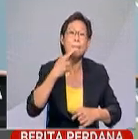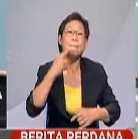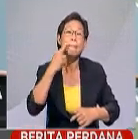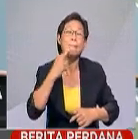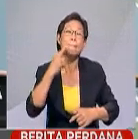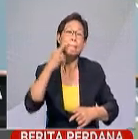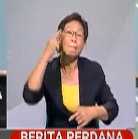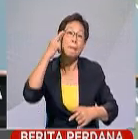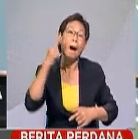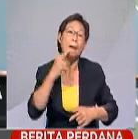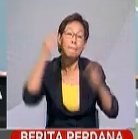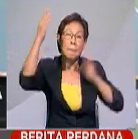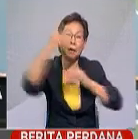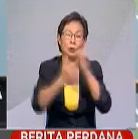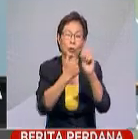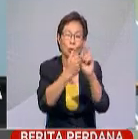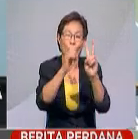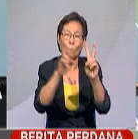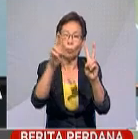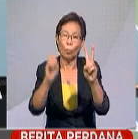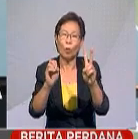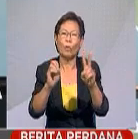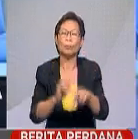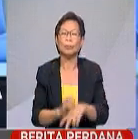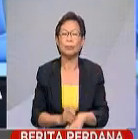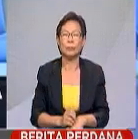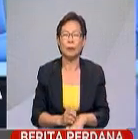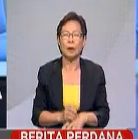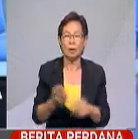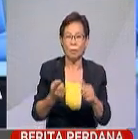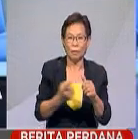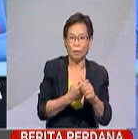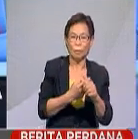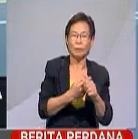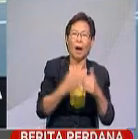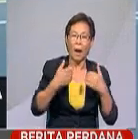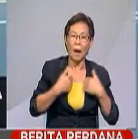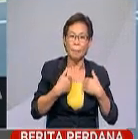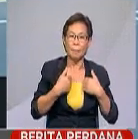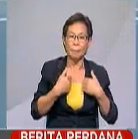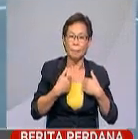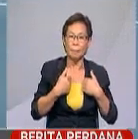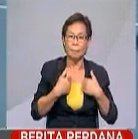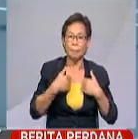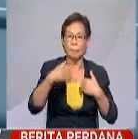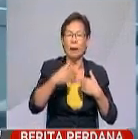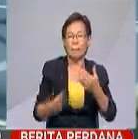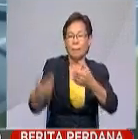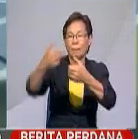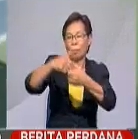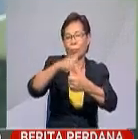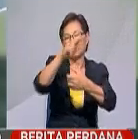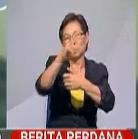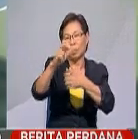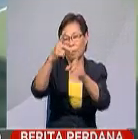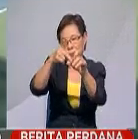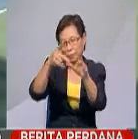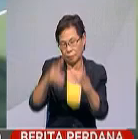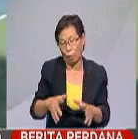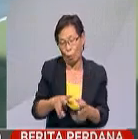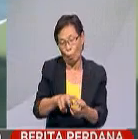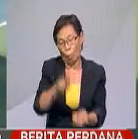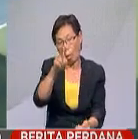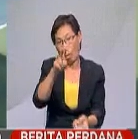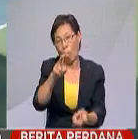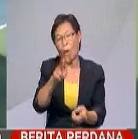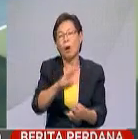2020 di Pusat Tenis Nasional Kuala Lumpur. Serki pertama di ibu negara yang menyaksikan sebutan di luar jangkaan dengan penyertaan lebih 300 peserta.